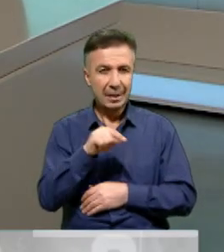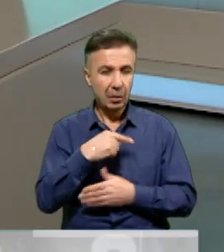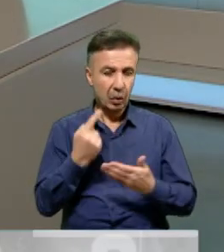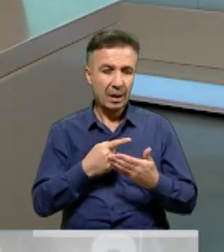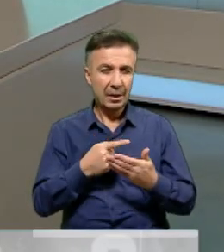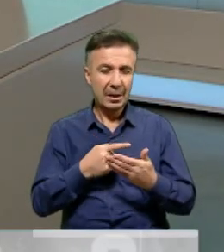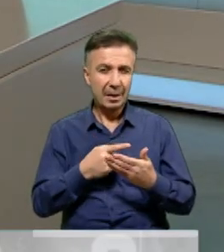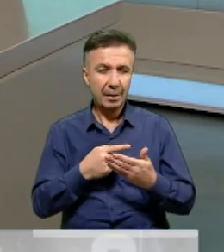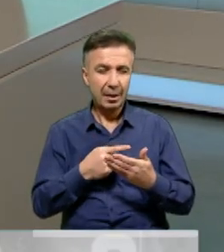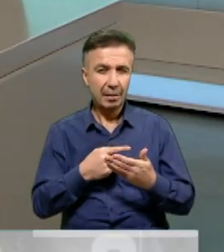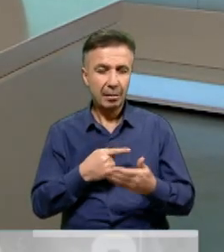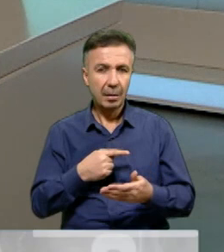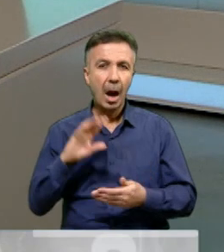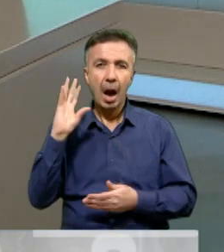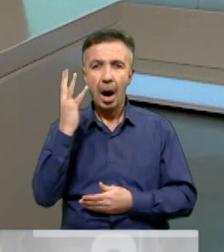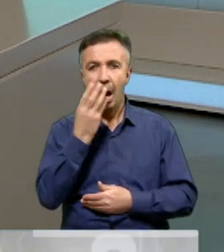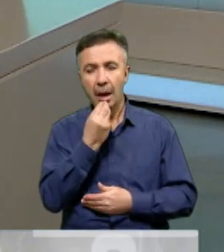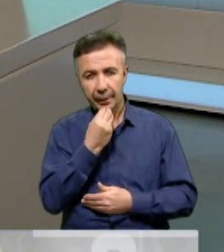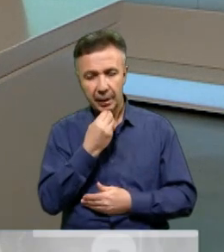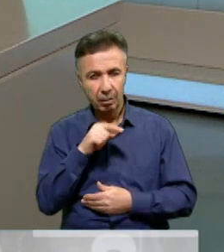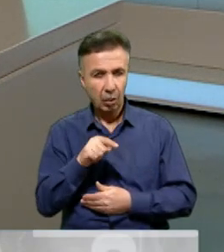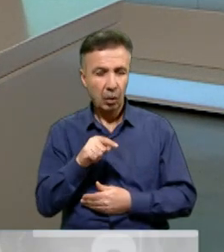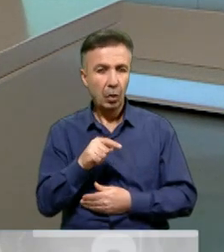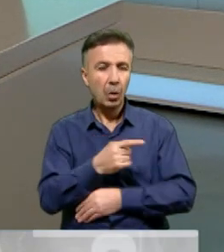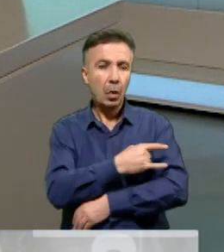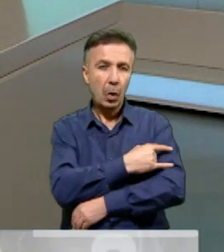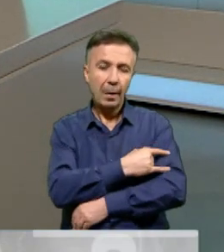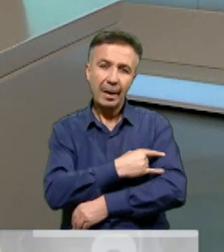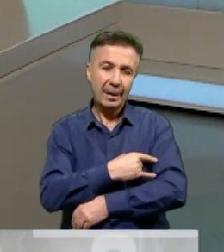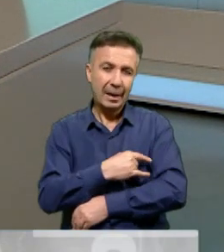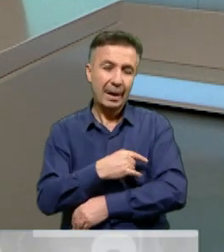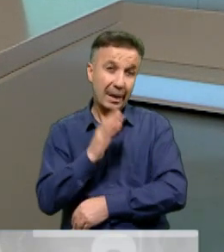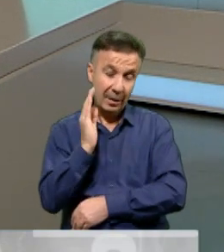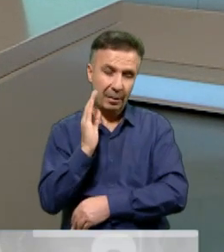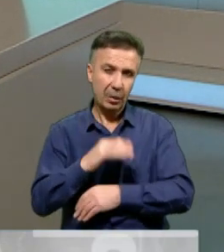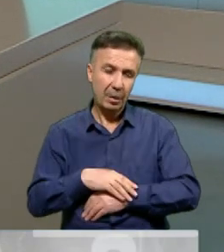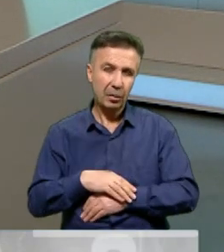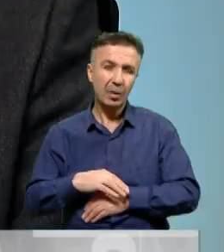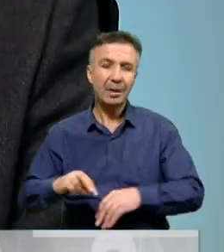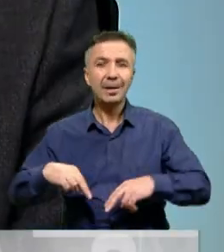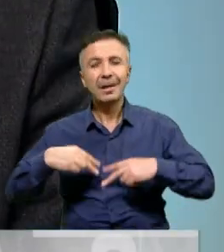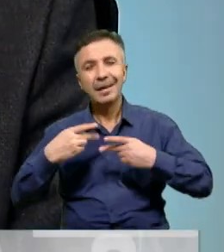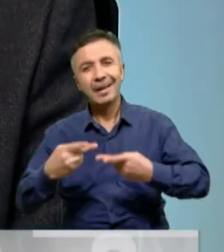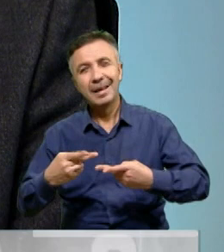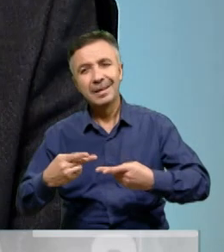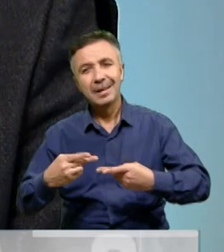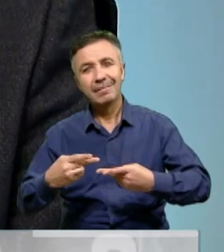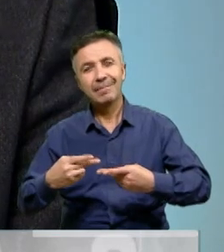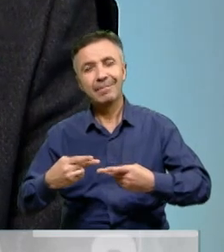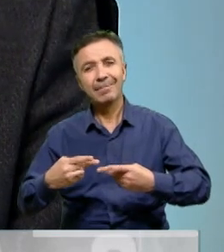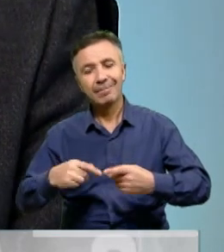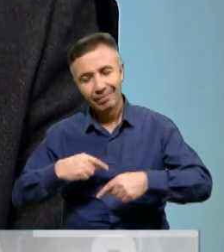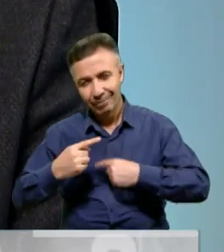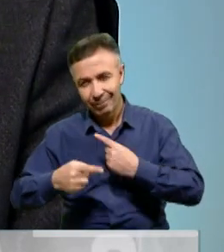Kur'an'ı ezberleyerek bu nöbeti devam ettiriyorsunuz. Bir sonraki nesle, onlar bir sonraki nesle. Öyle